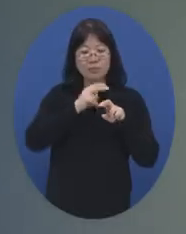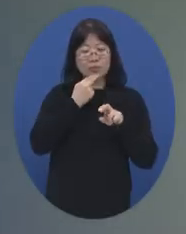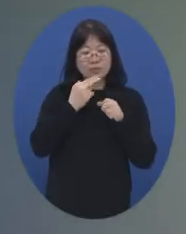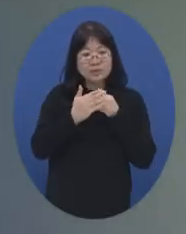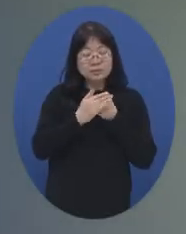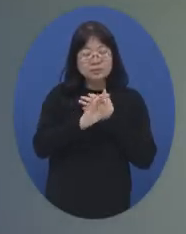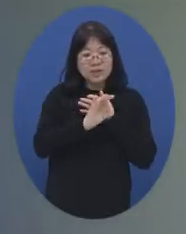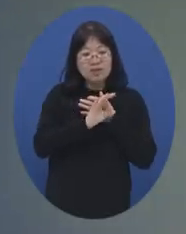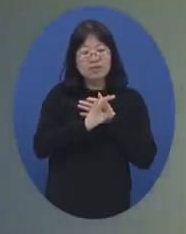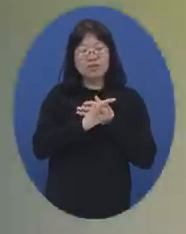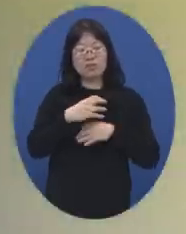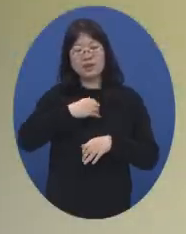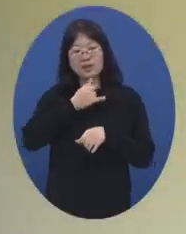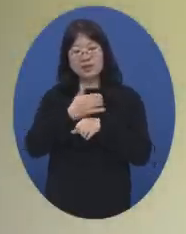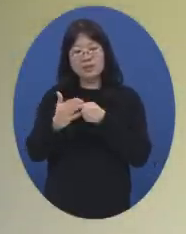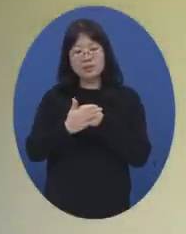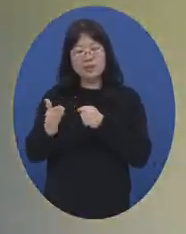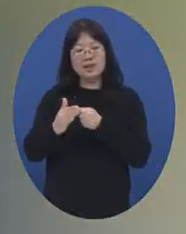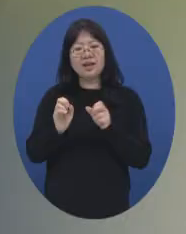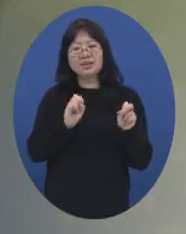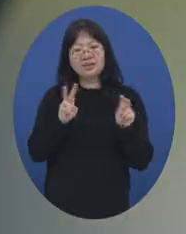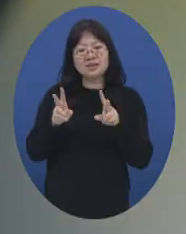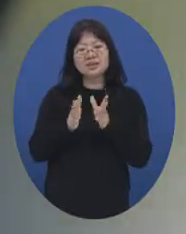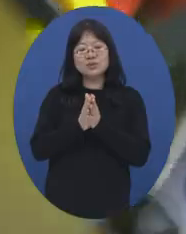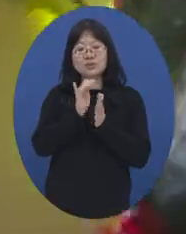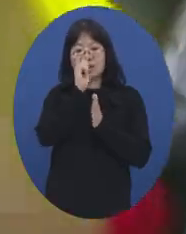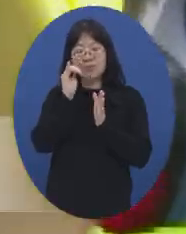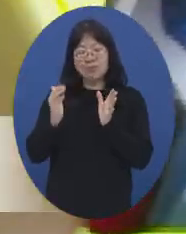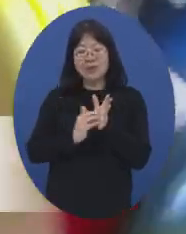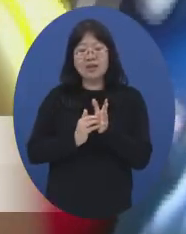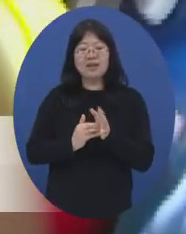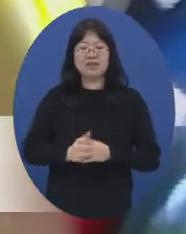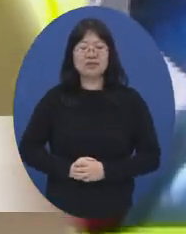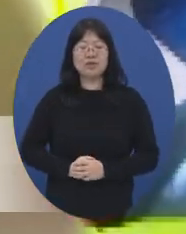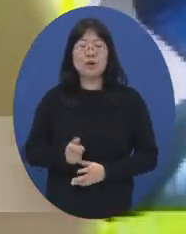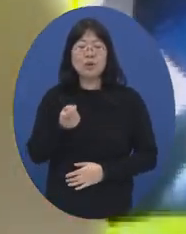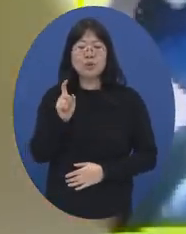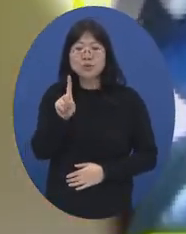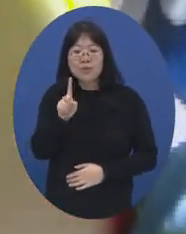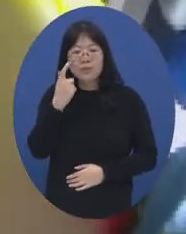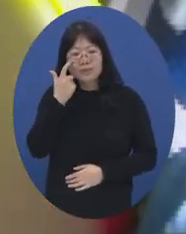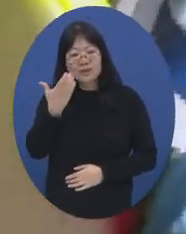때문에 닥터헬기가 현장으로 즉시 출동했습니다. 좀 어때요?